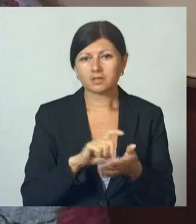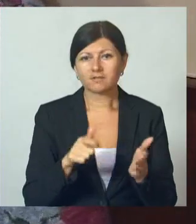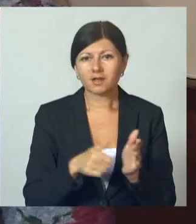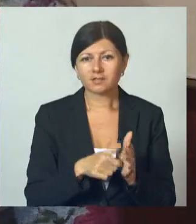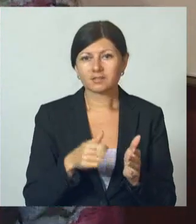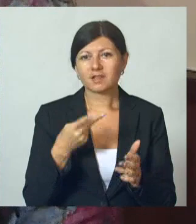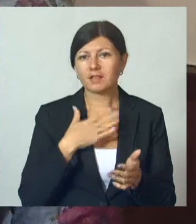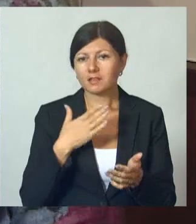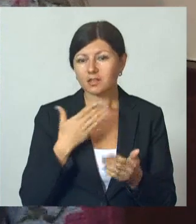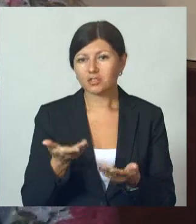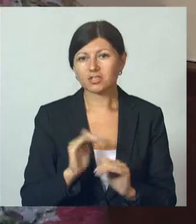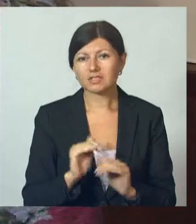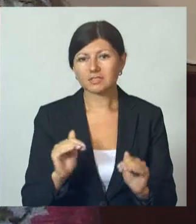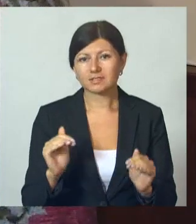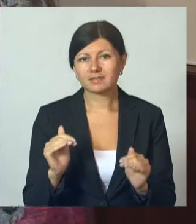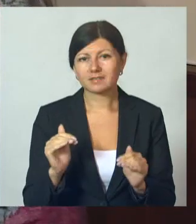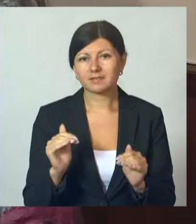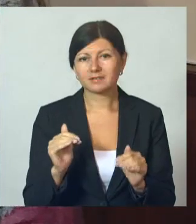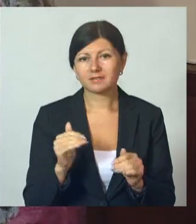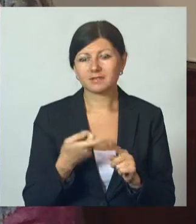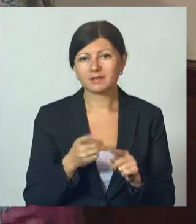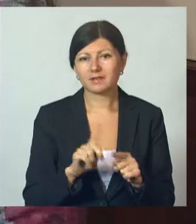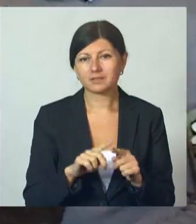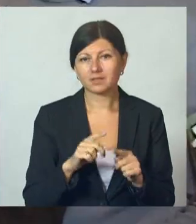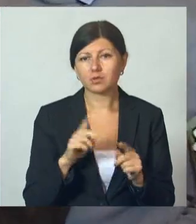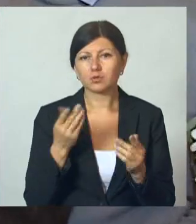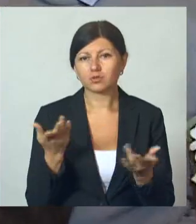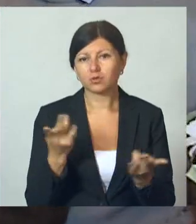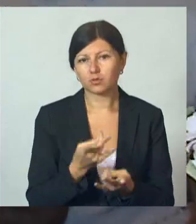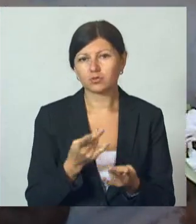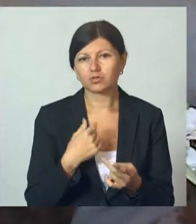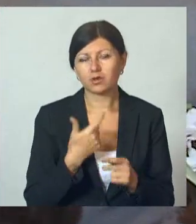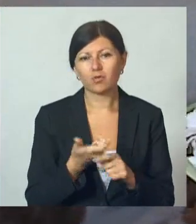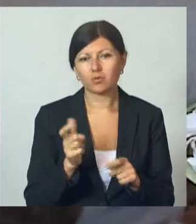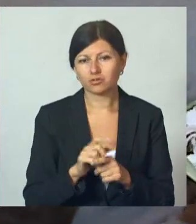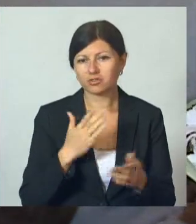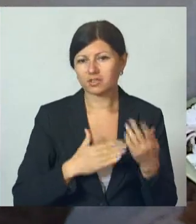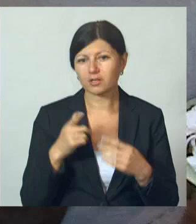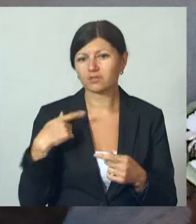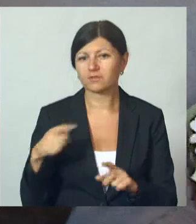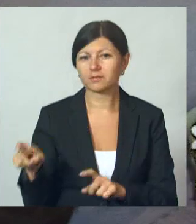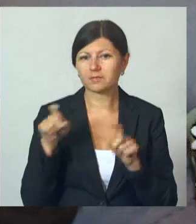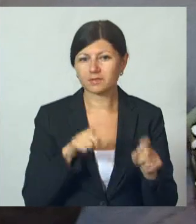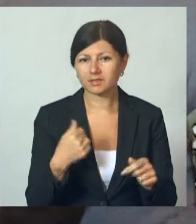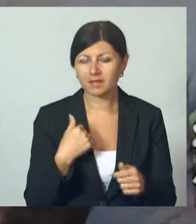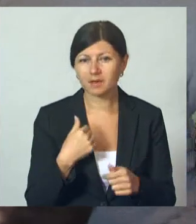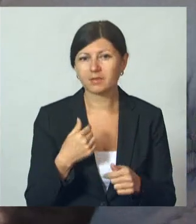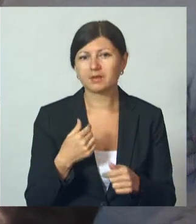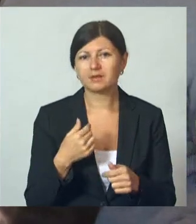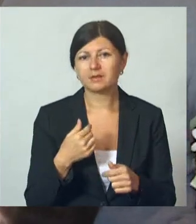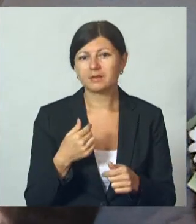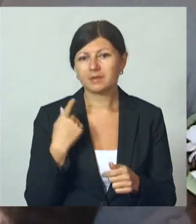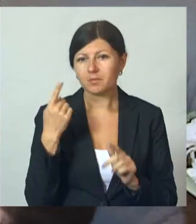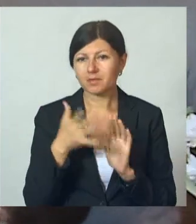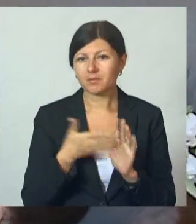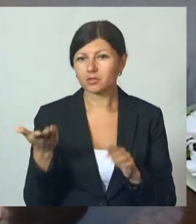Для наших детей это просто... Как раз вот мне обеденчатое, поэтому... Да. Я очень рад, что вы приехали к нам. Я так понимаю, что